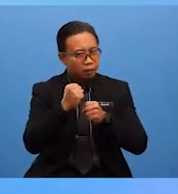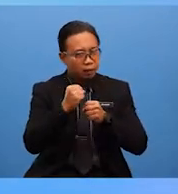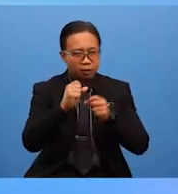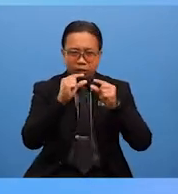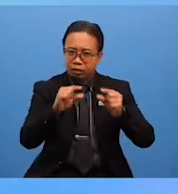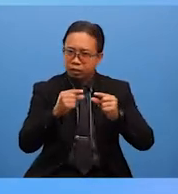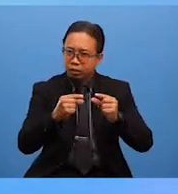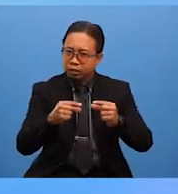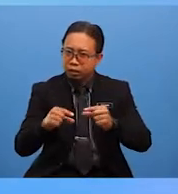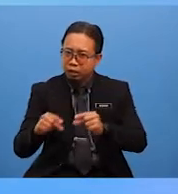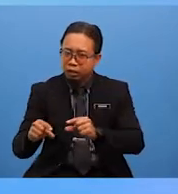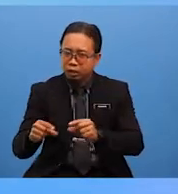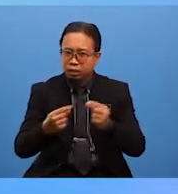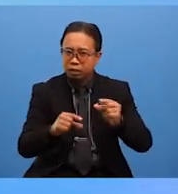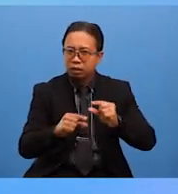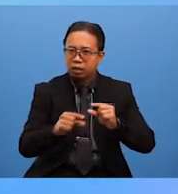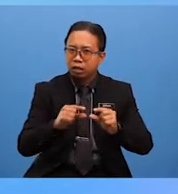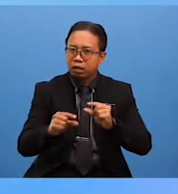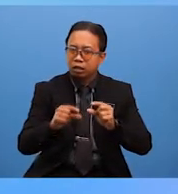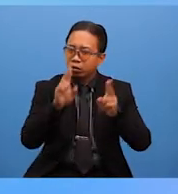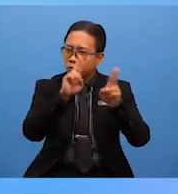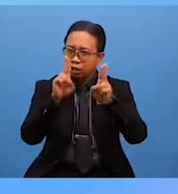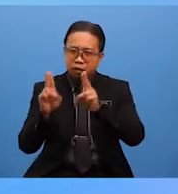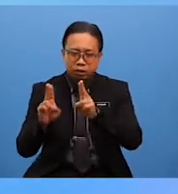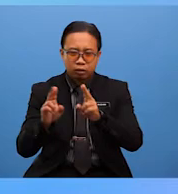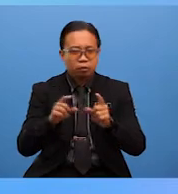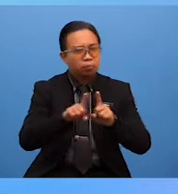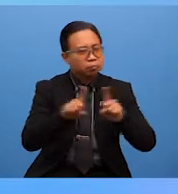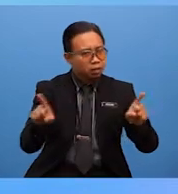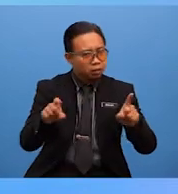yang berbisnis suhu dan ketempatan